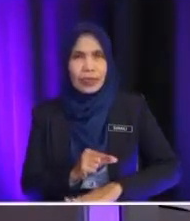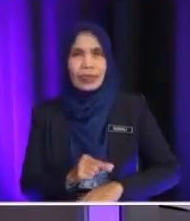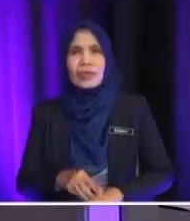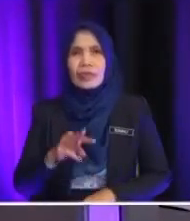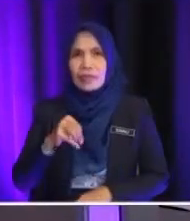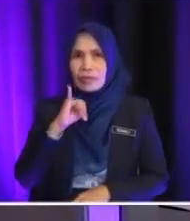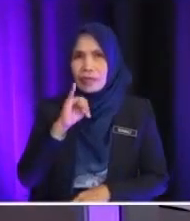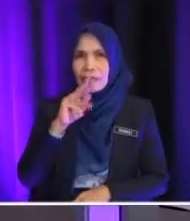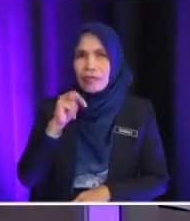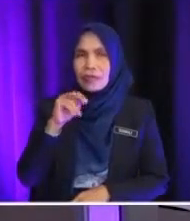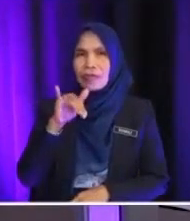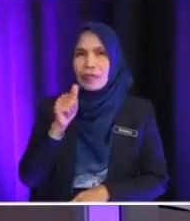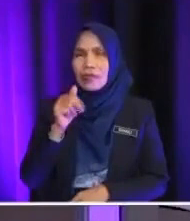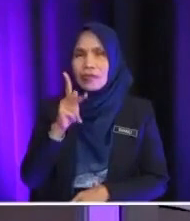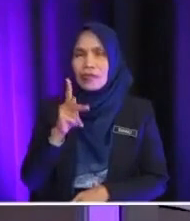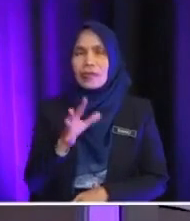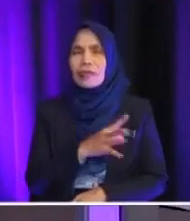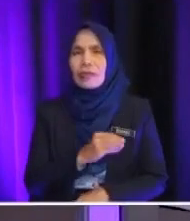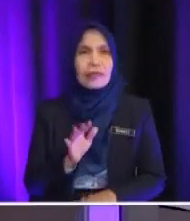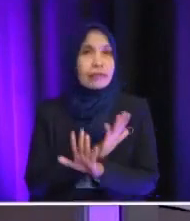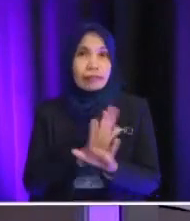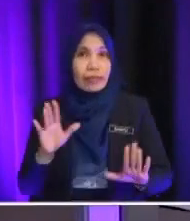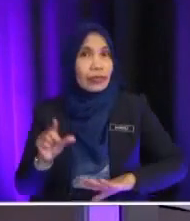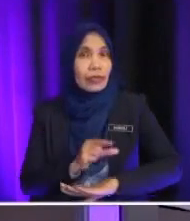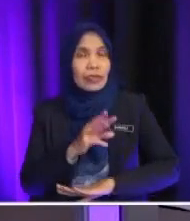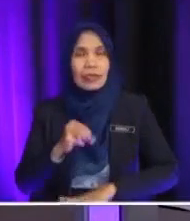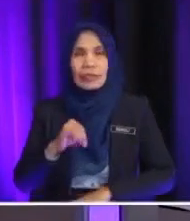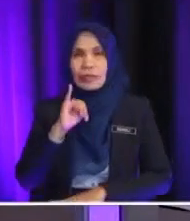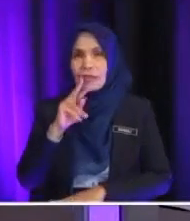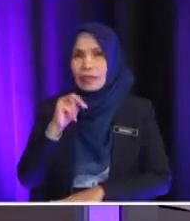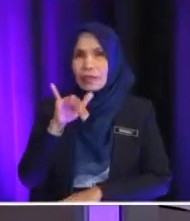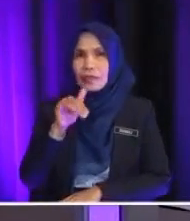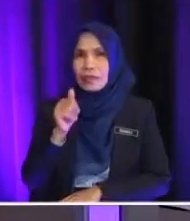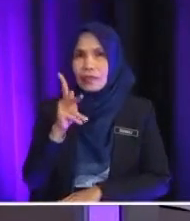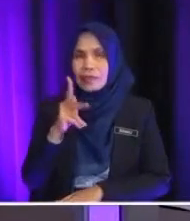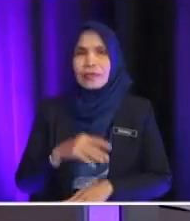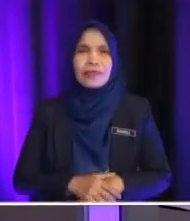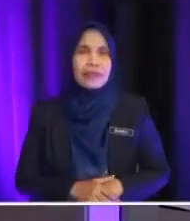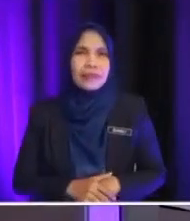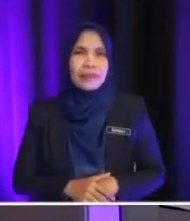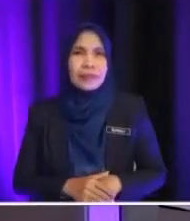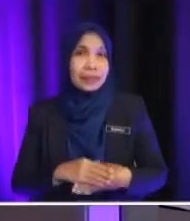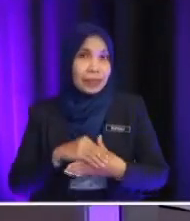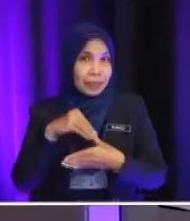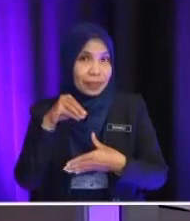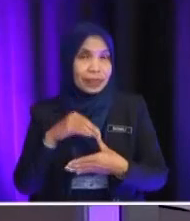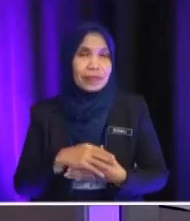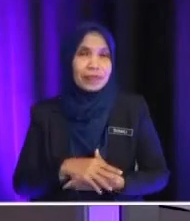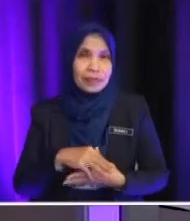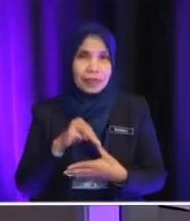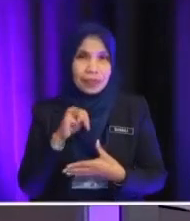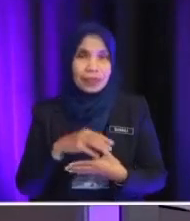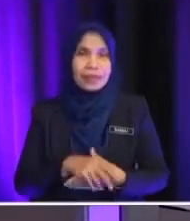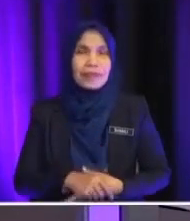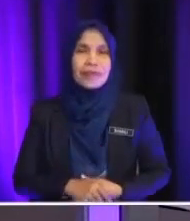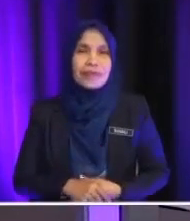dan tanpa minyak. Okey, cikgu nak jelaskan satu-satu Okey, kalau kaedah haba